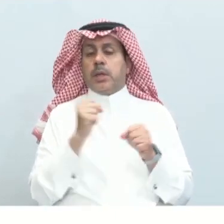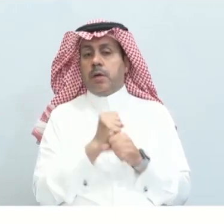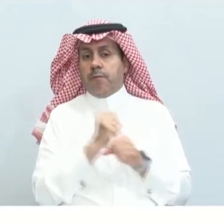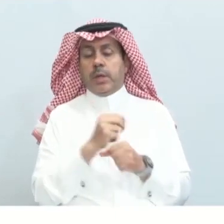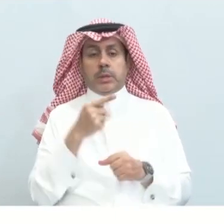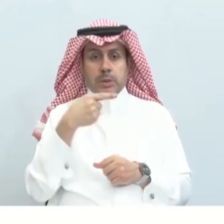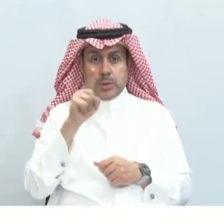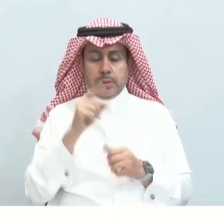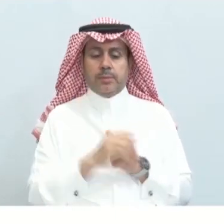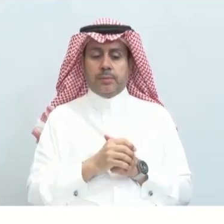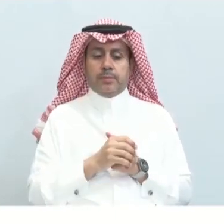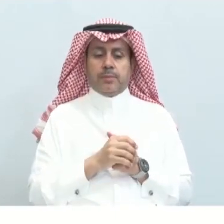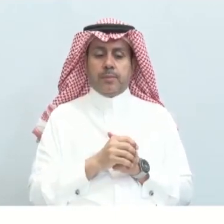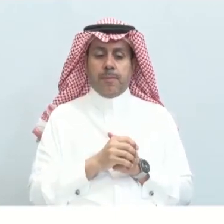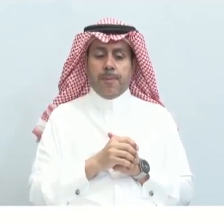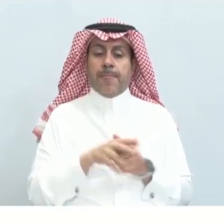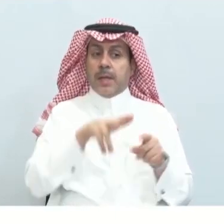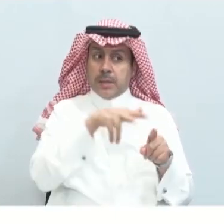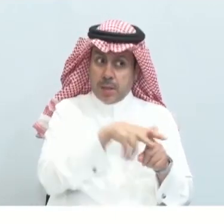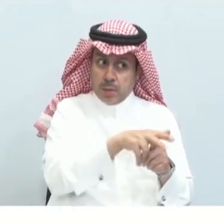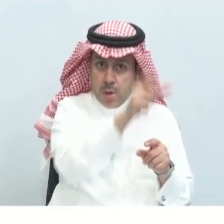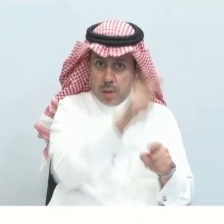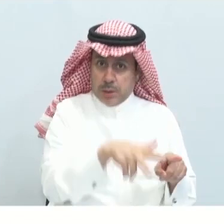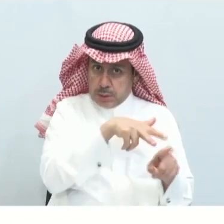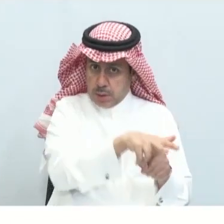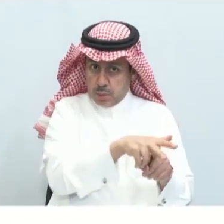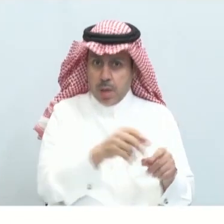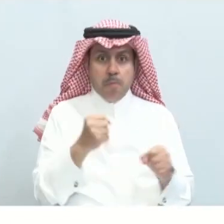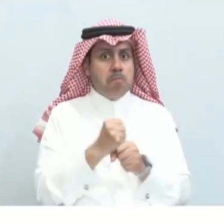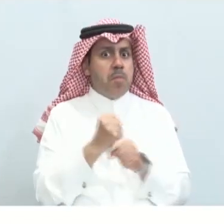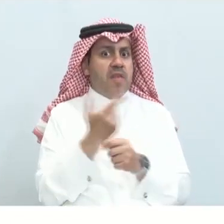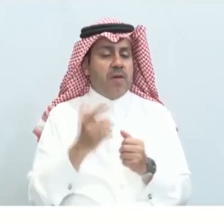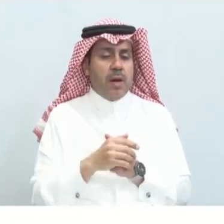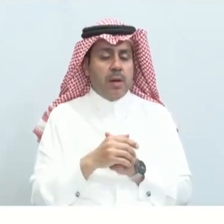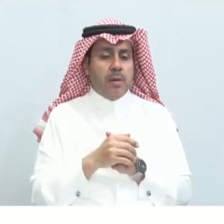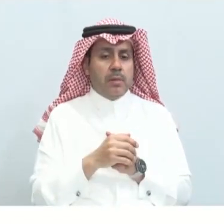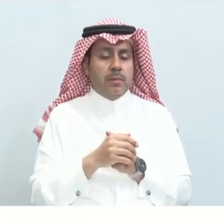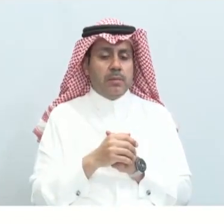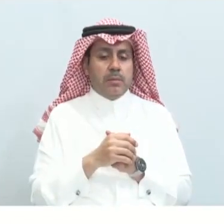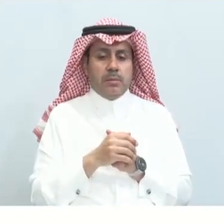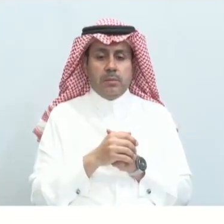حين اساءته لاحد اذا اساء لاحد ماذا يفعل